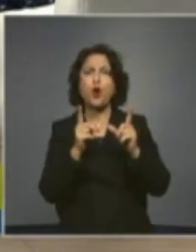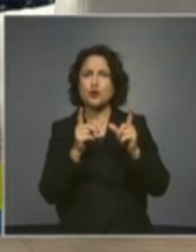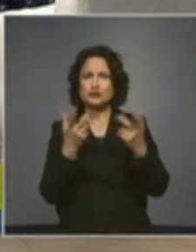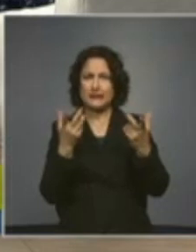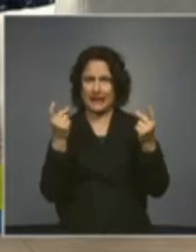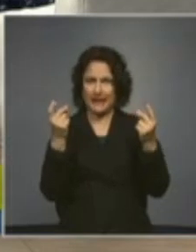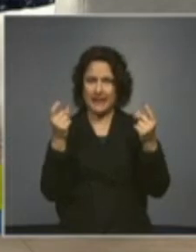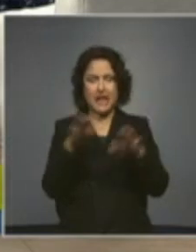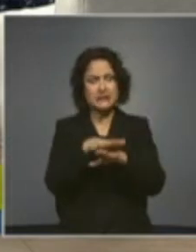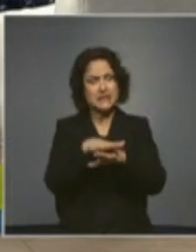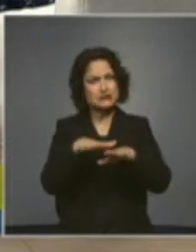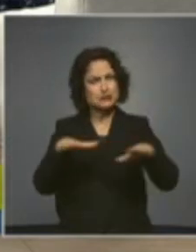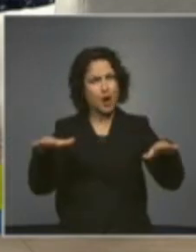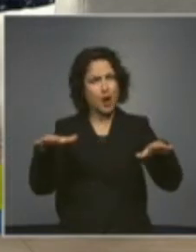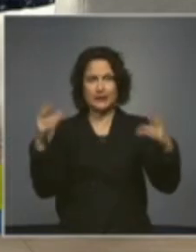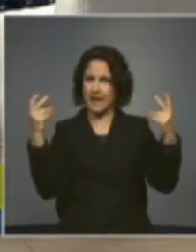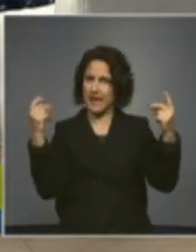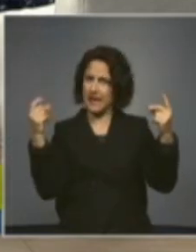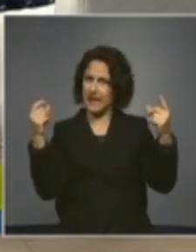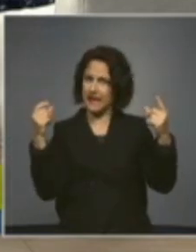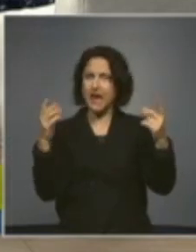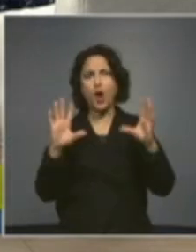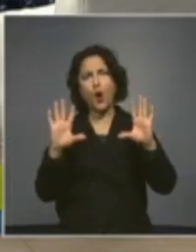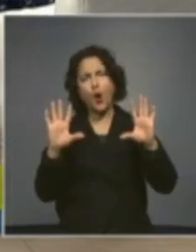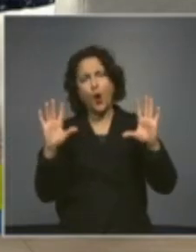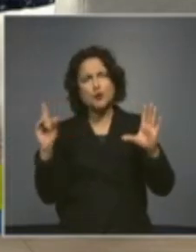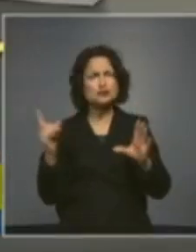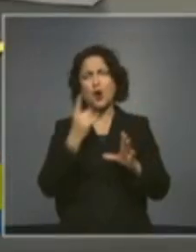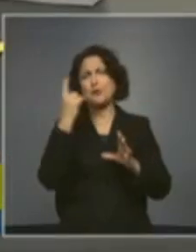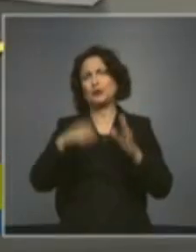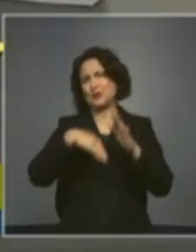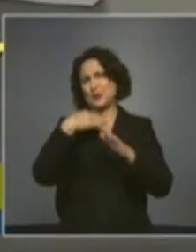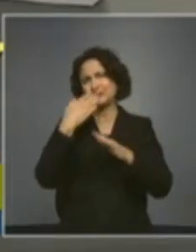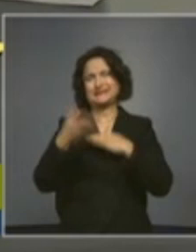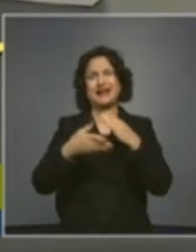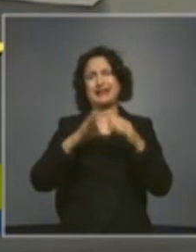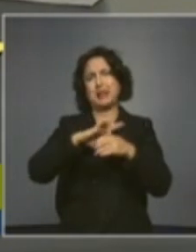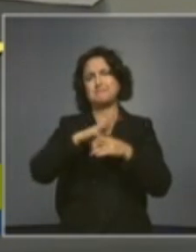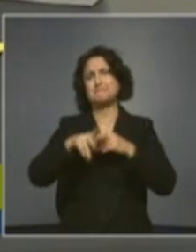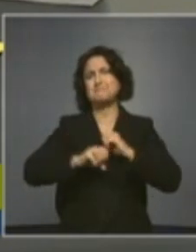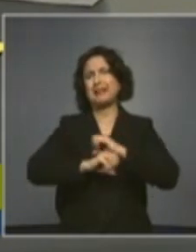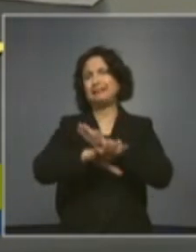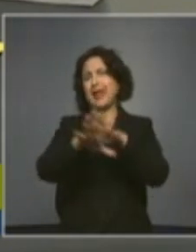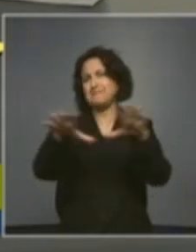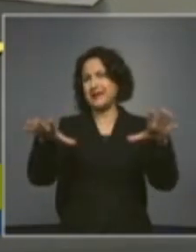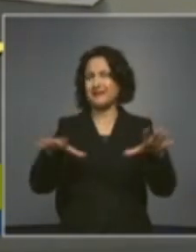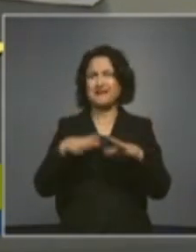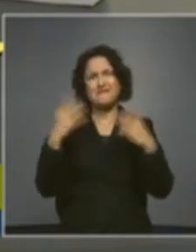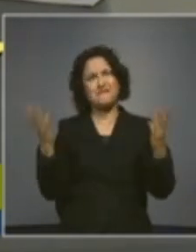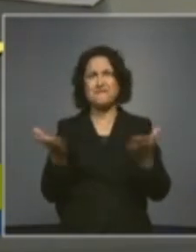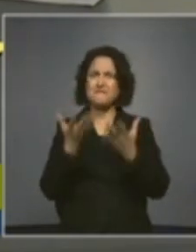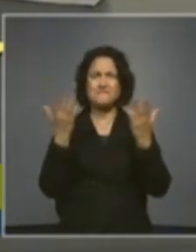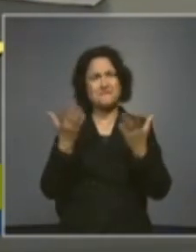аз мисля, че настолните игри в последните години, особено след пандемията, стават все по-популярни в цял световен мащаб, но и в